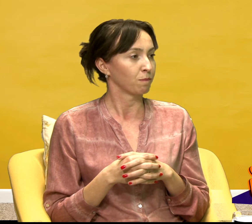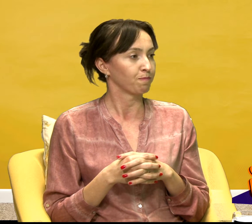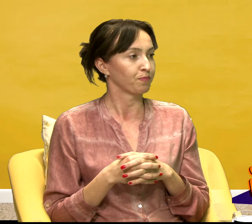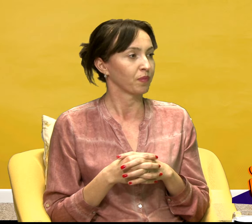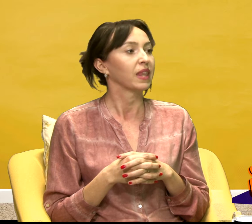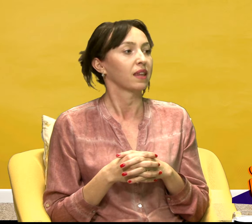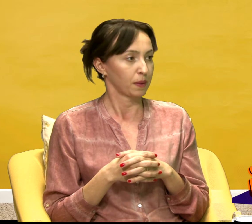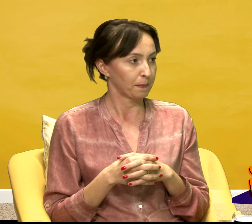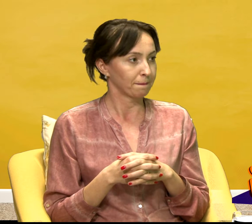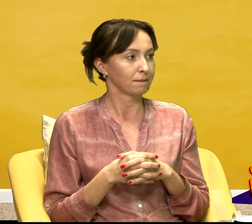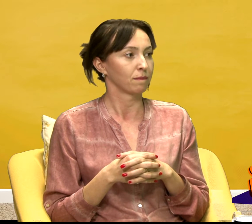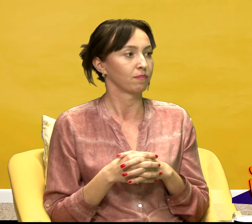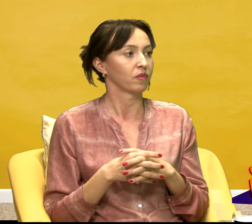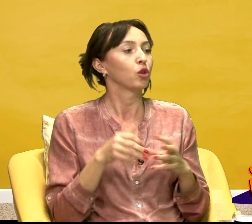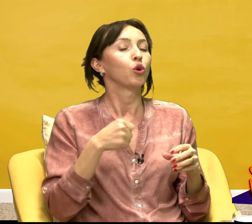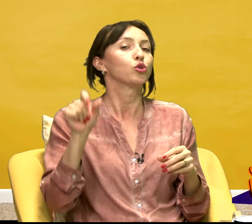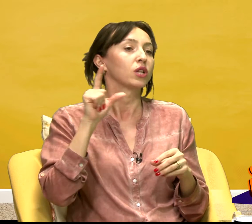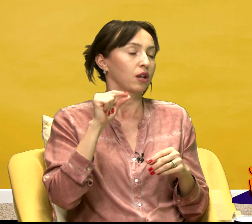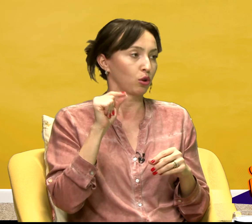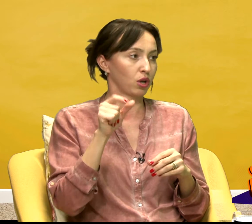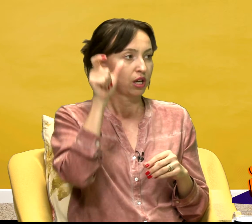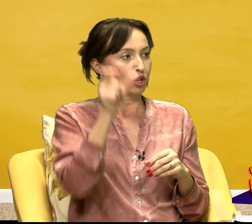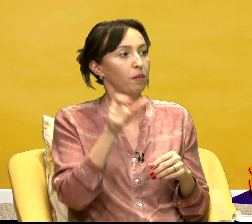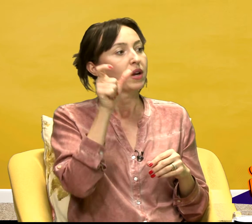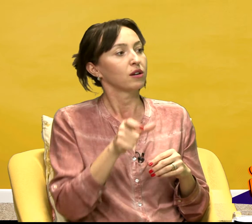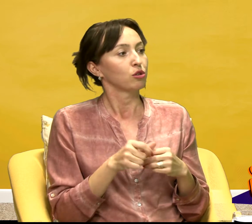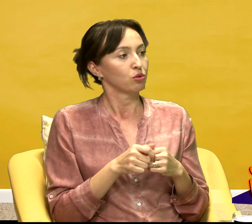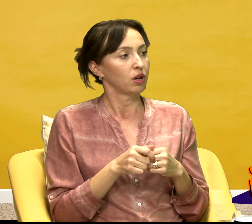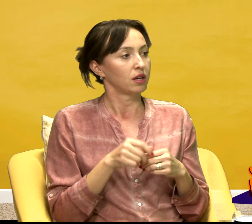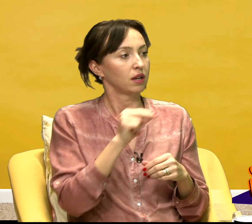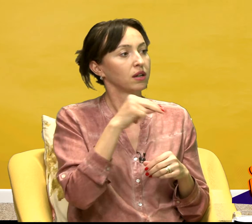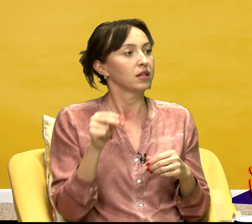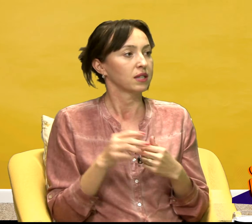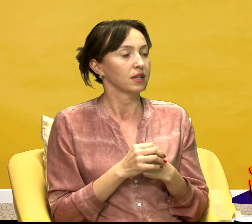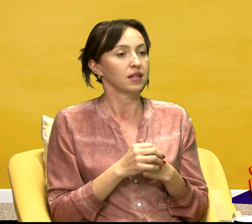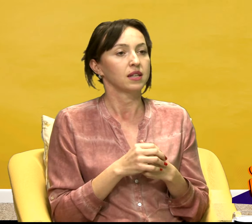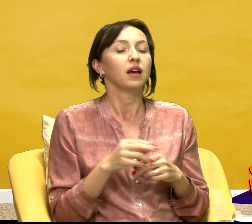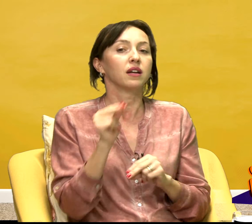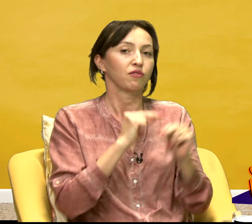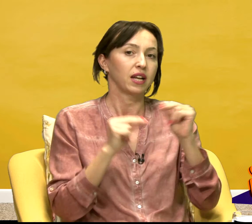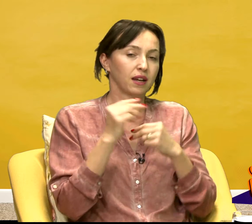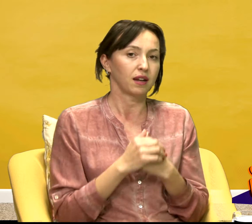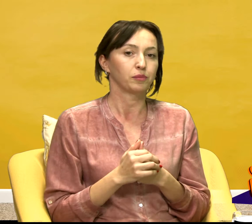înscrise în filială. Se știe un număr aproximativ cât sunt în județul nostru?